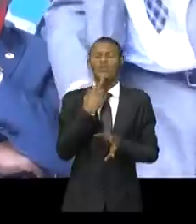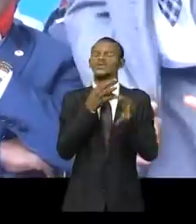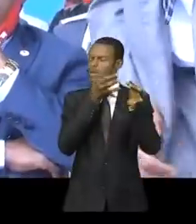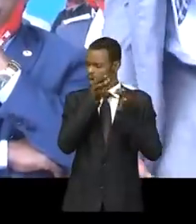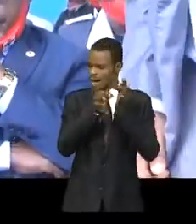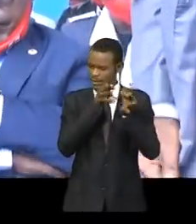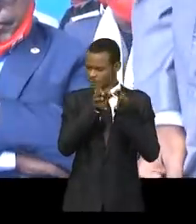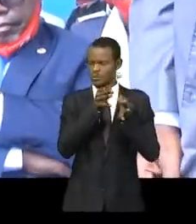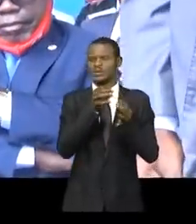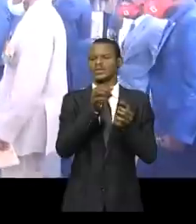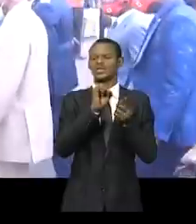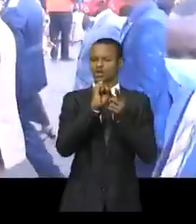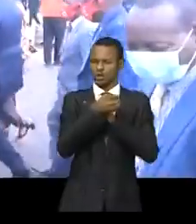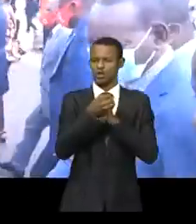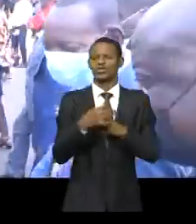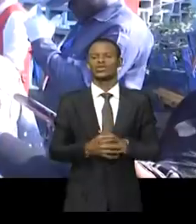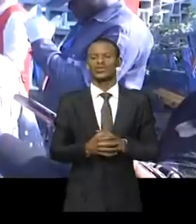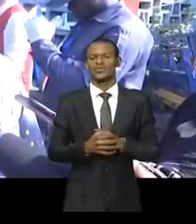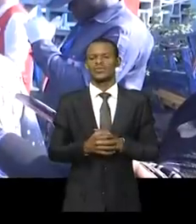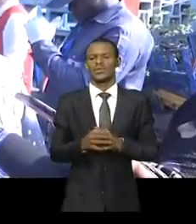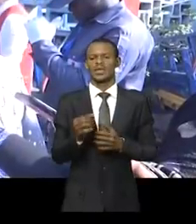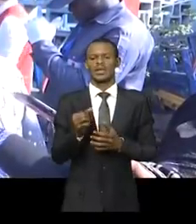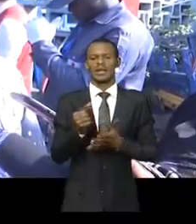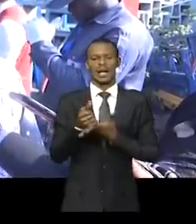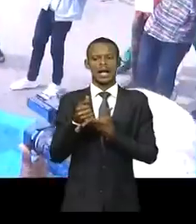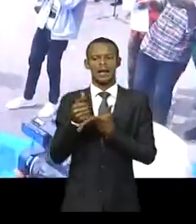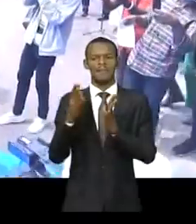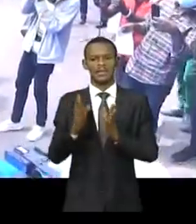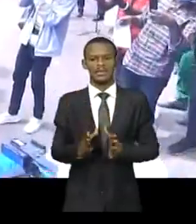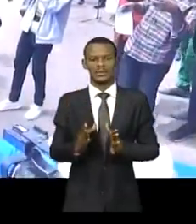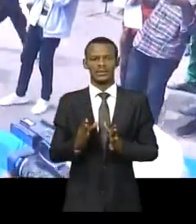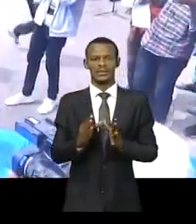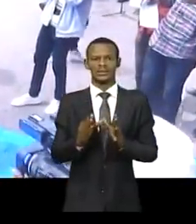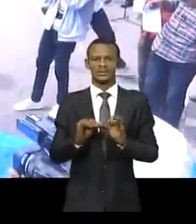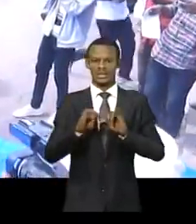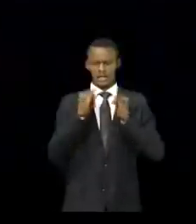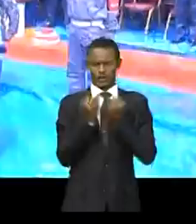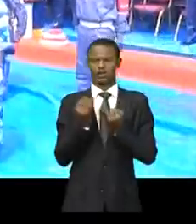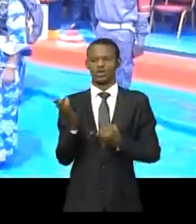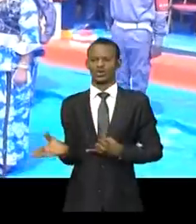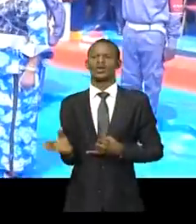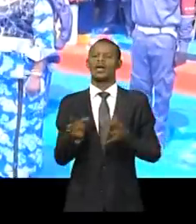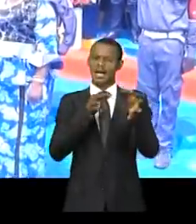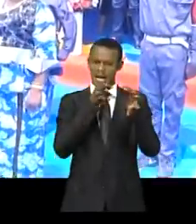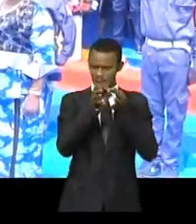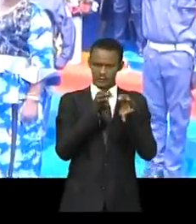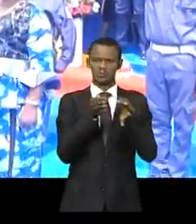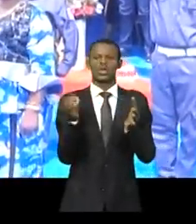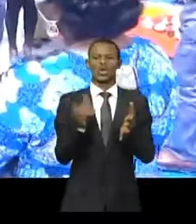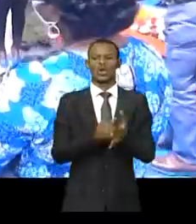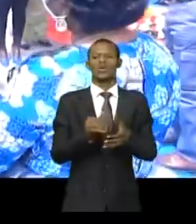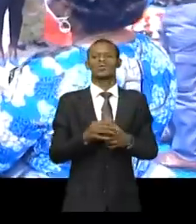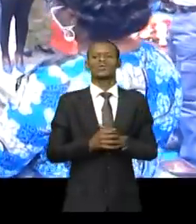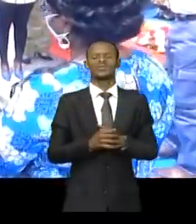est le cri de cœur de l'ambassadrice de cette institution. Le président national de la Croix-Rouge a loué